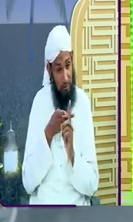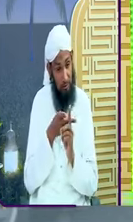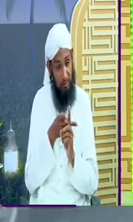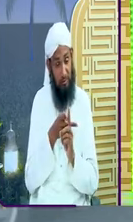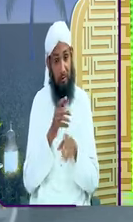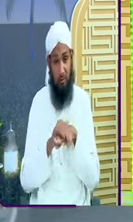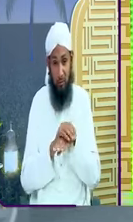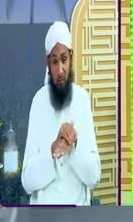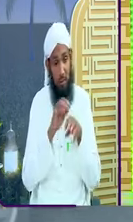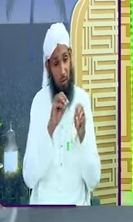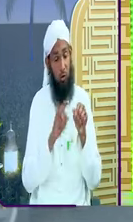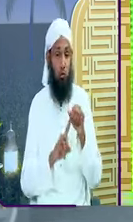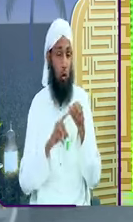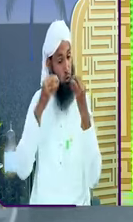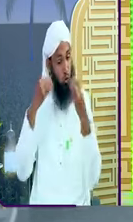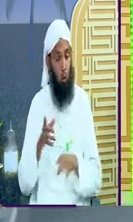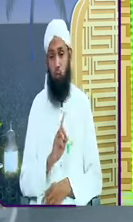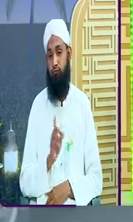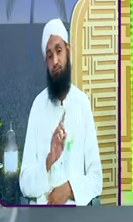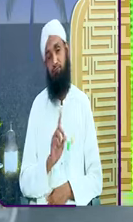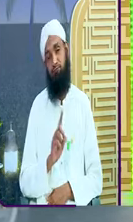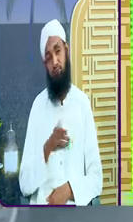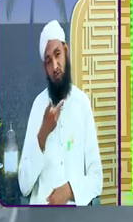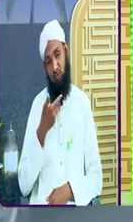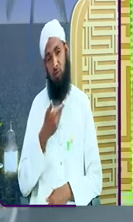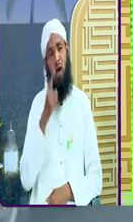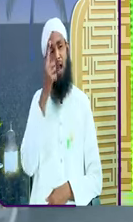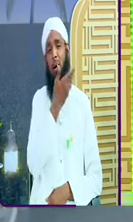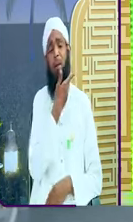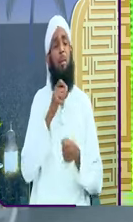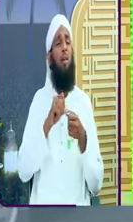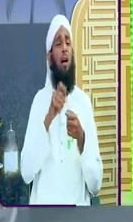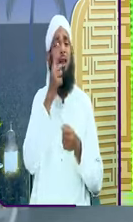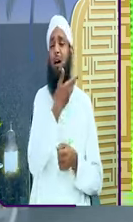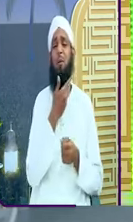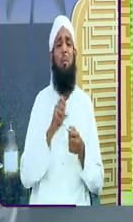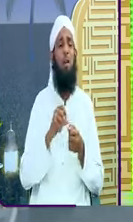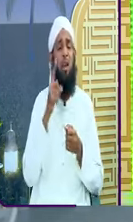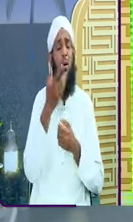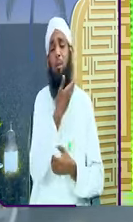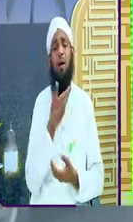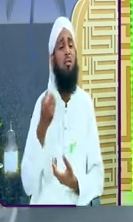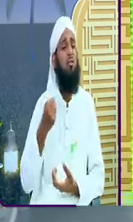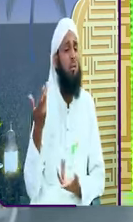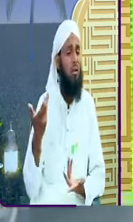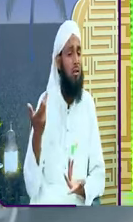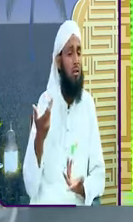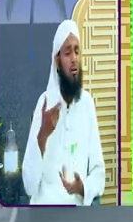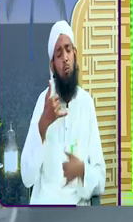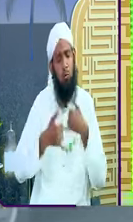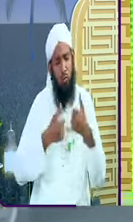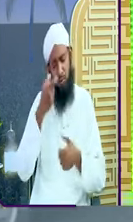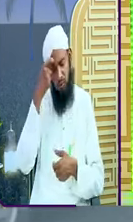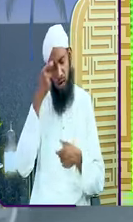کرنا چاہیے نظرانداز نہیں کرنا چاہیے کہ یہ بھی اللہ کی مخلوق ہے اللہ پاک نے جیسا چاہا ان کو بنایا عظمائش